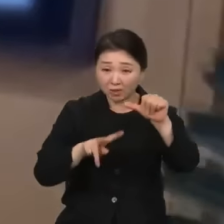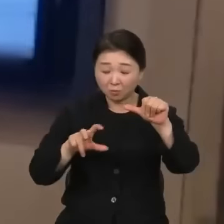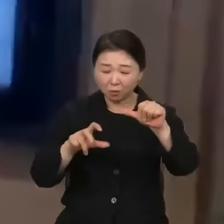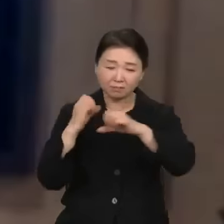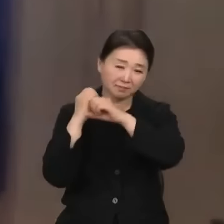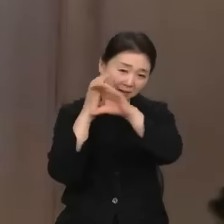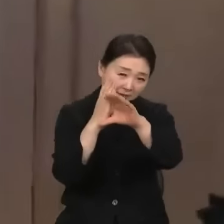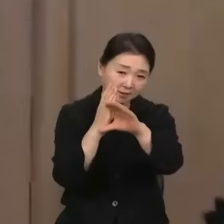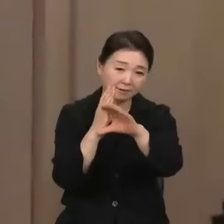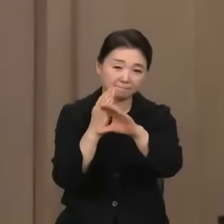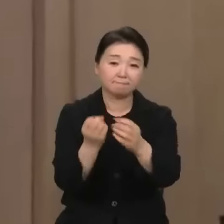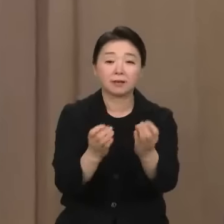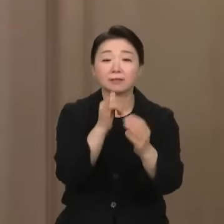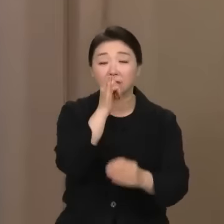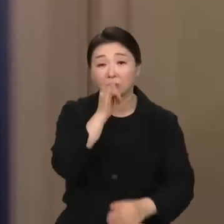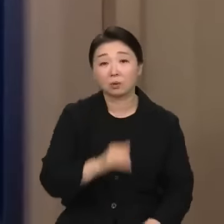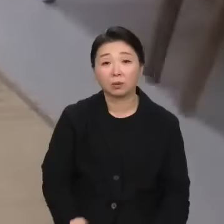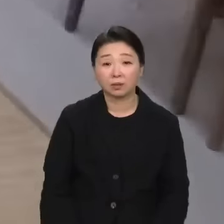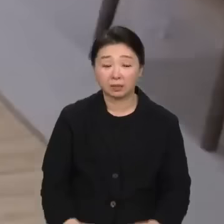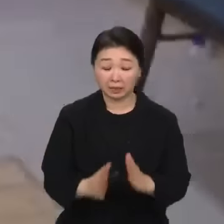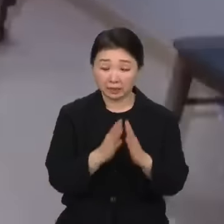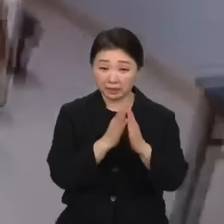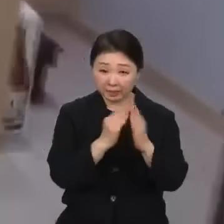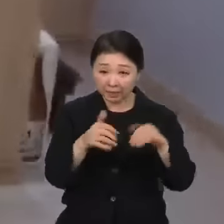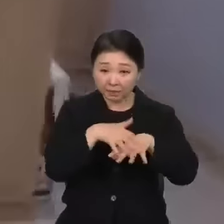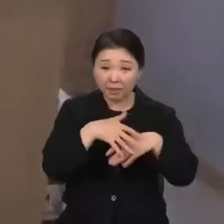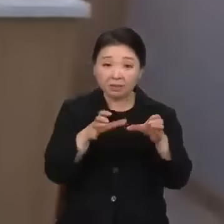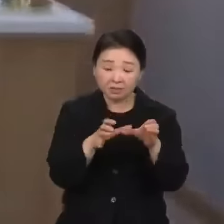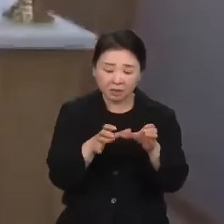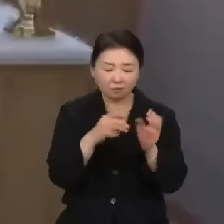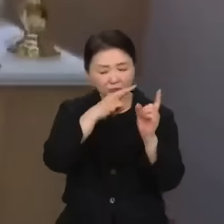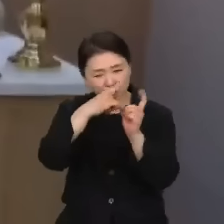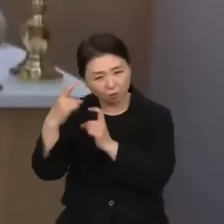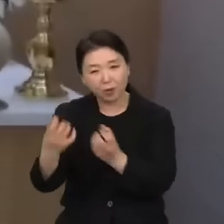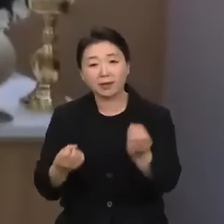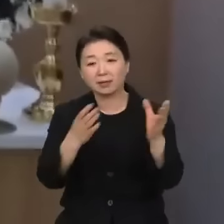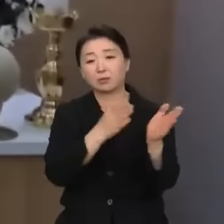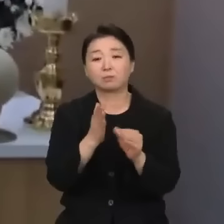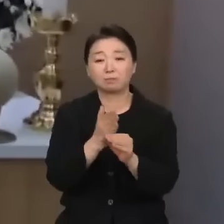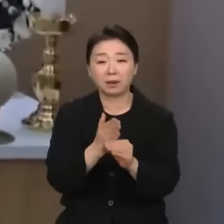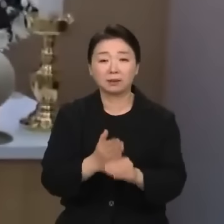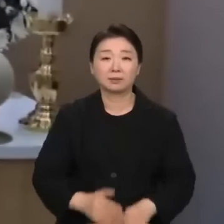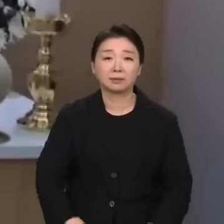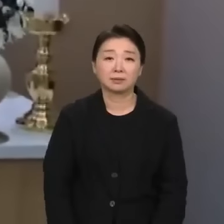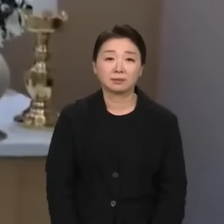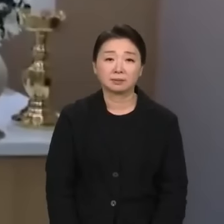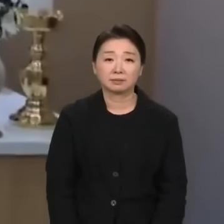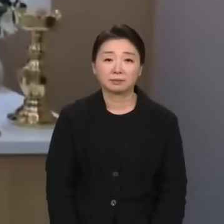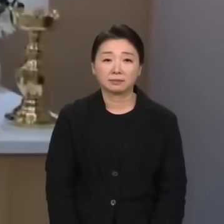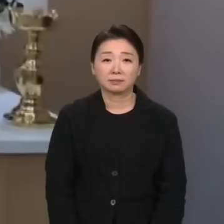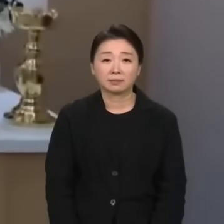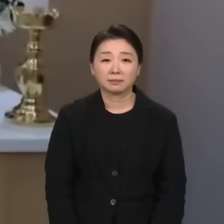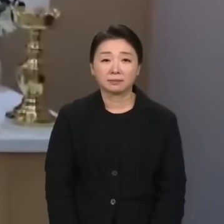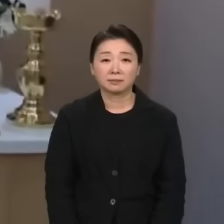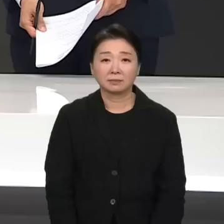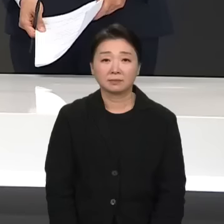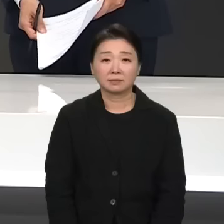장례를 치릅니다. 시민단체는 효정 씨 추모 행사를 준비하고 있습니다. JTBC 배승주입니다.